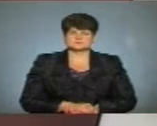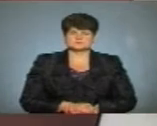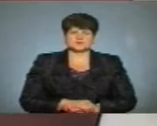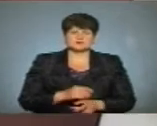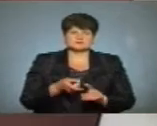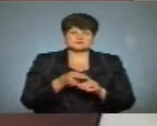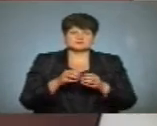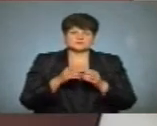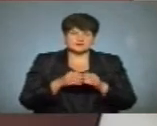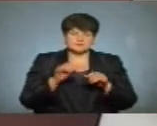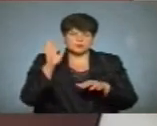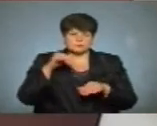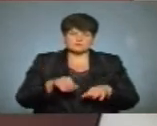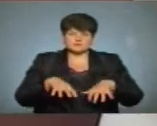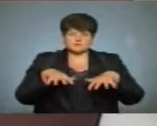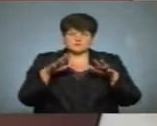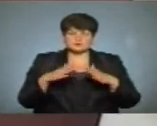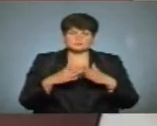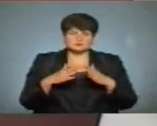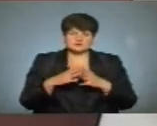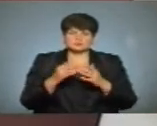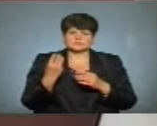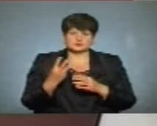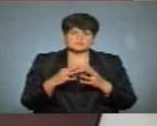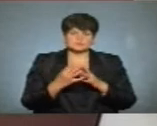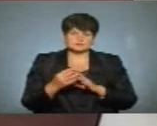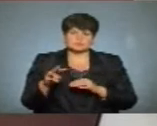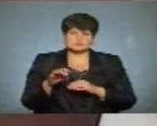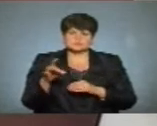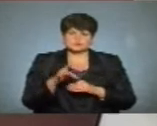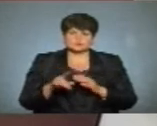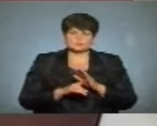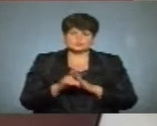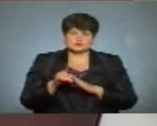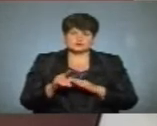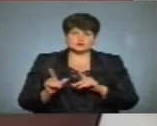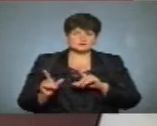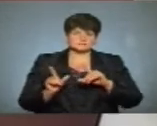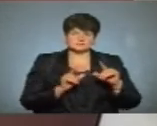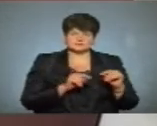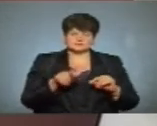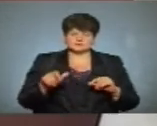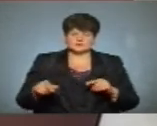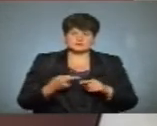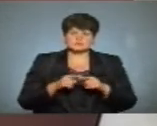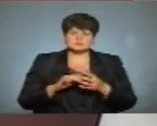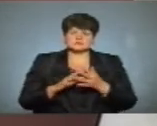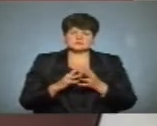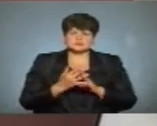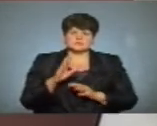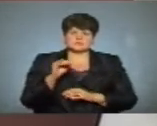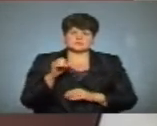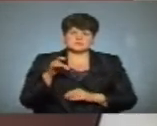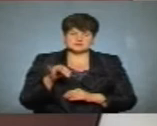Через загрозу підтоплення будинків у трьох селах Монастириського району почали евакуйовувати жителів. Це села Вістря, Устя Зелене